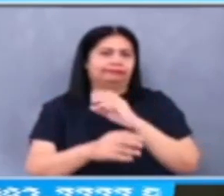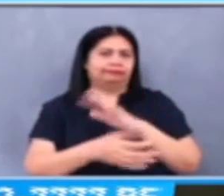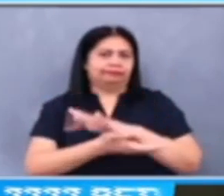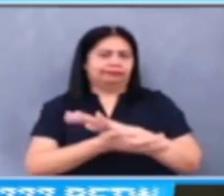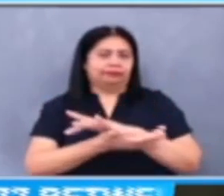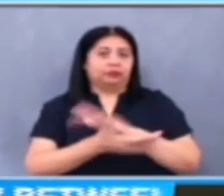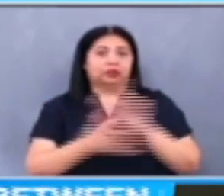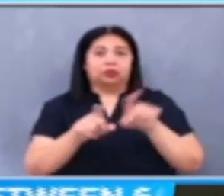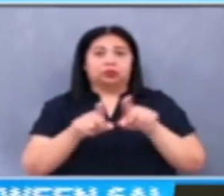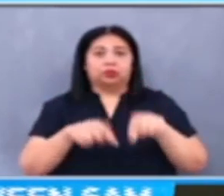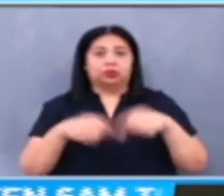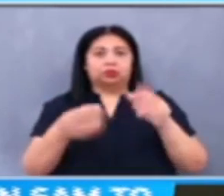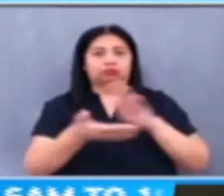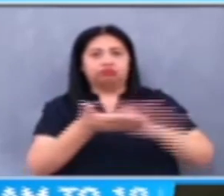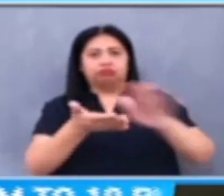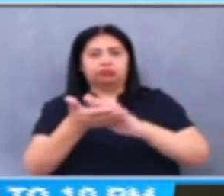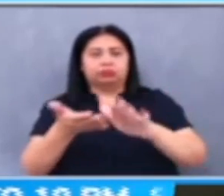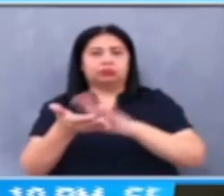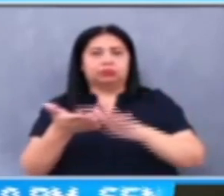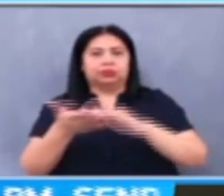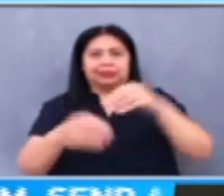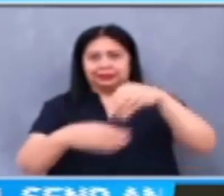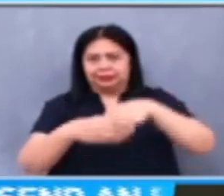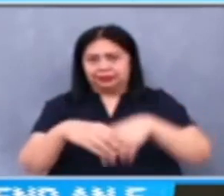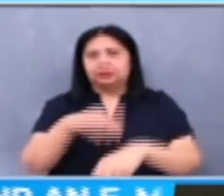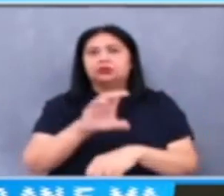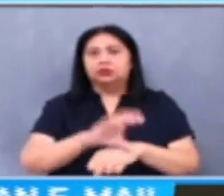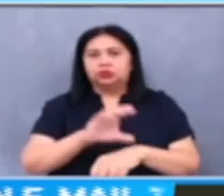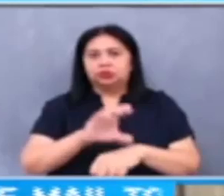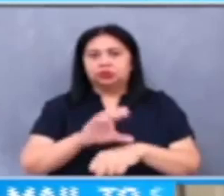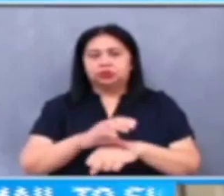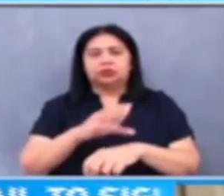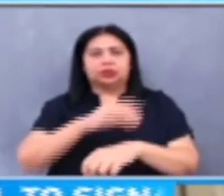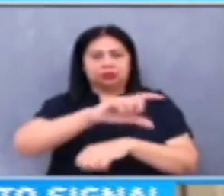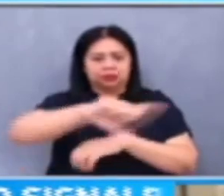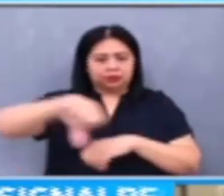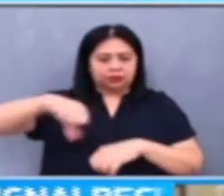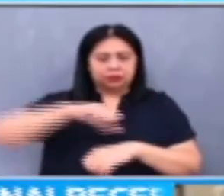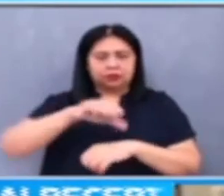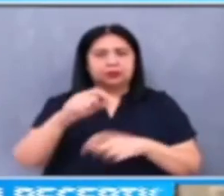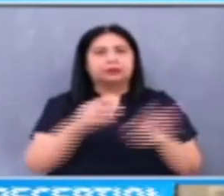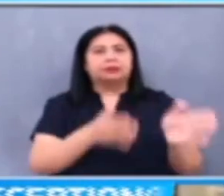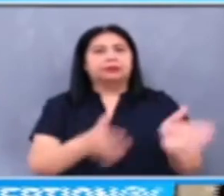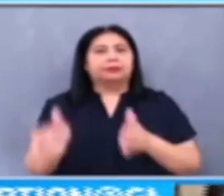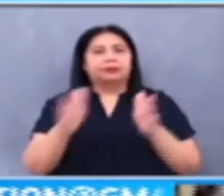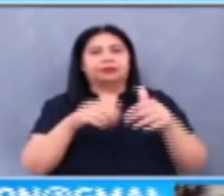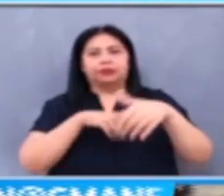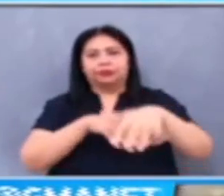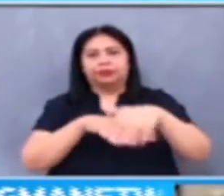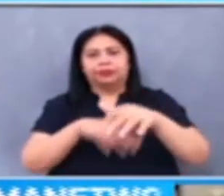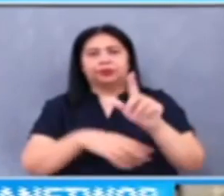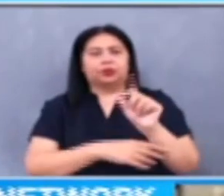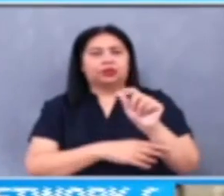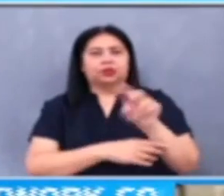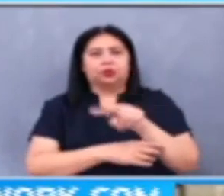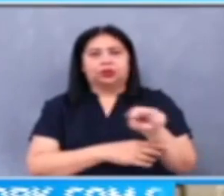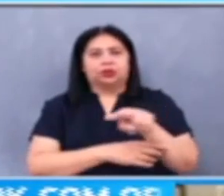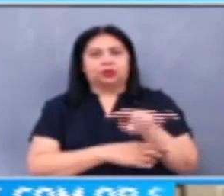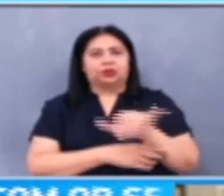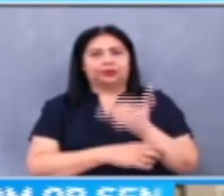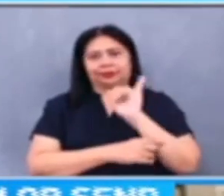ang disinfection o paglilinis sa loob ng simbahan at sa paligid ito bilang paghahanda sa Traslacion 2022. Tulad kanina,